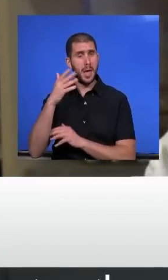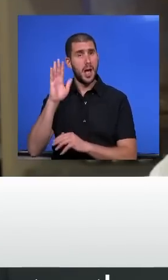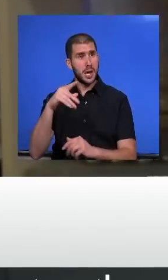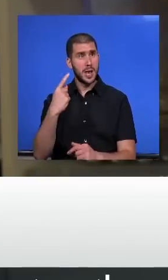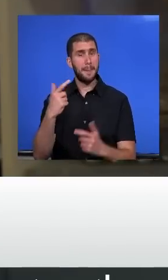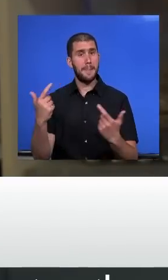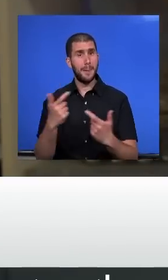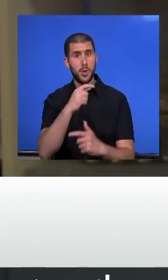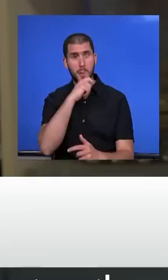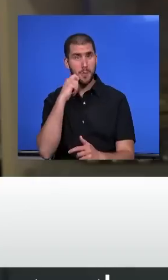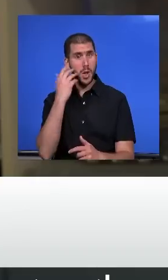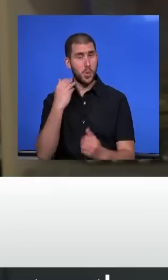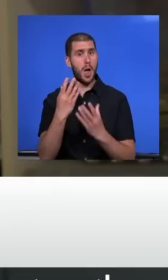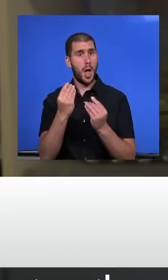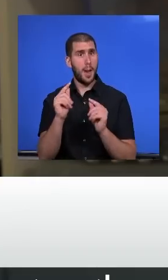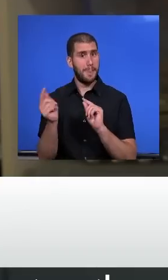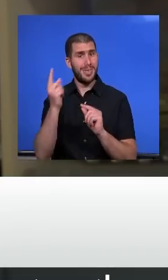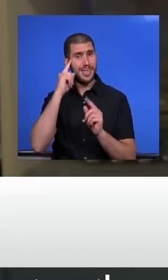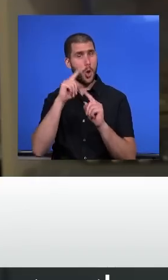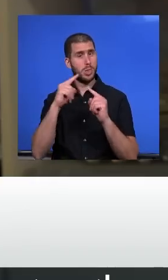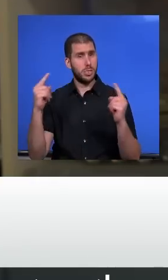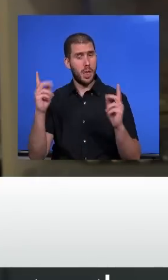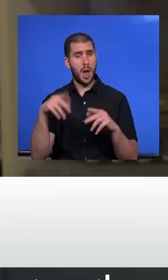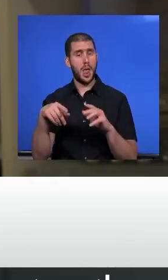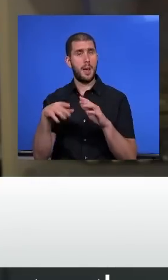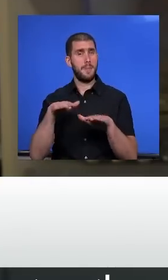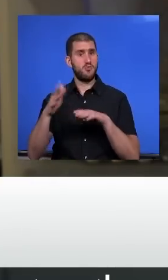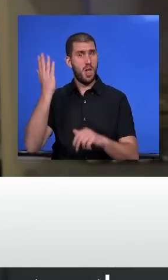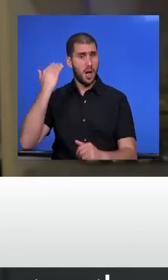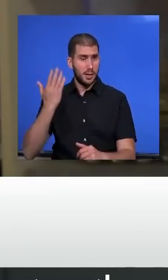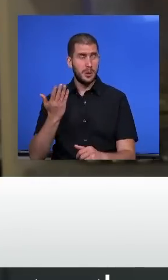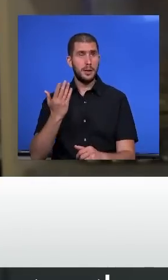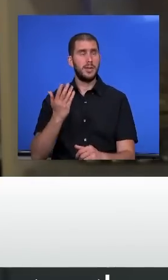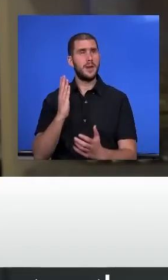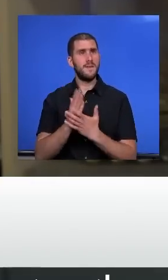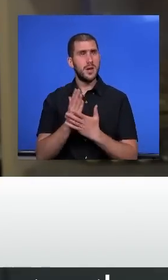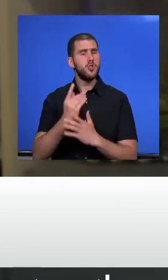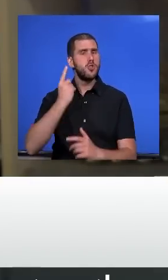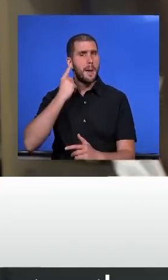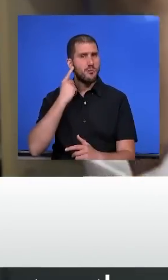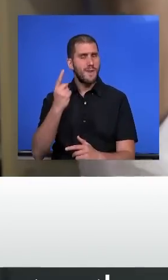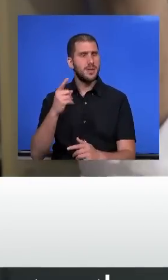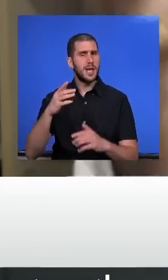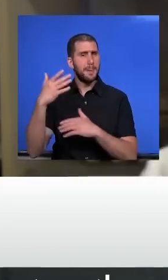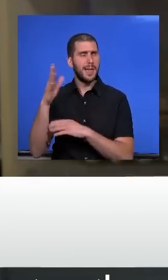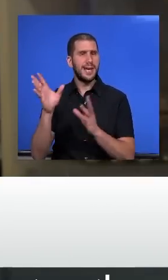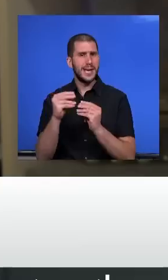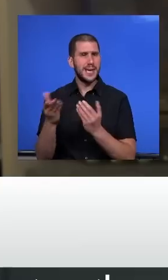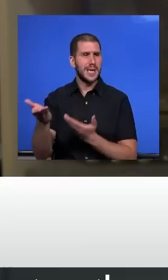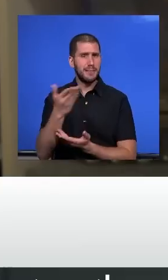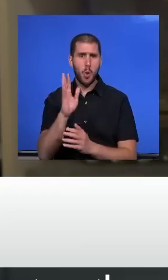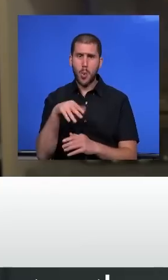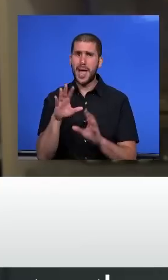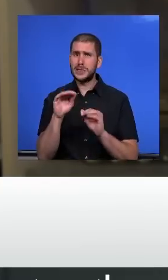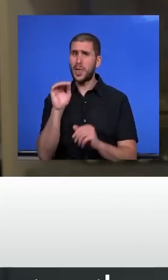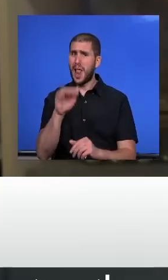יום הכיפורים היו המון דעות שליליות על הממשלה דאז. הבאתי, שמרתי למדינה, יחד עם איתי עוד עשרות